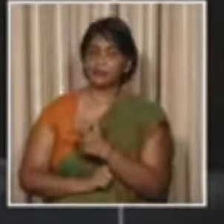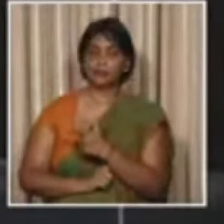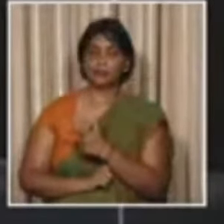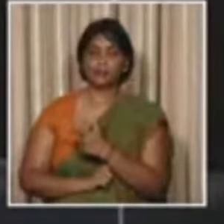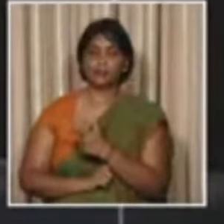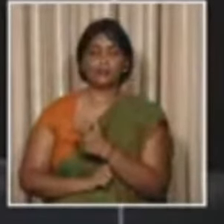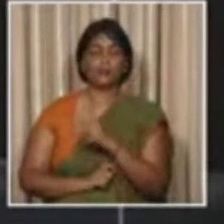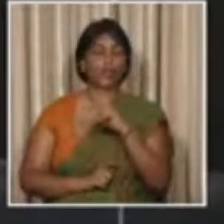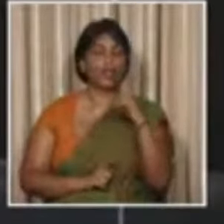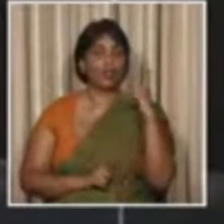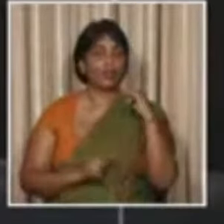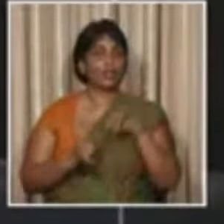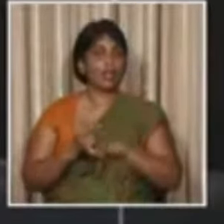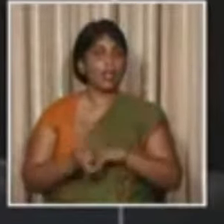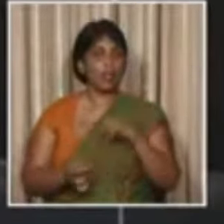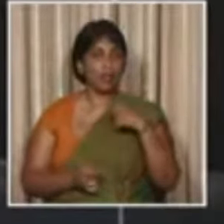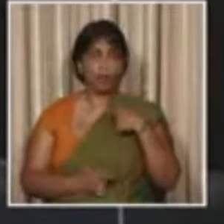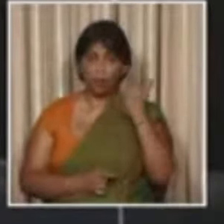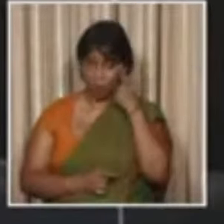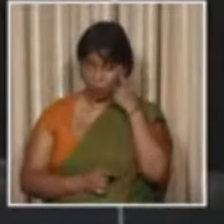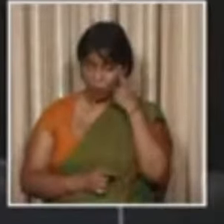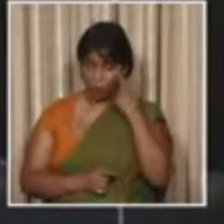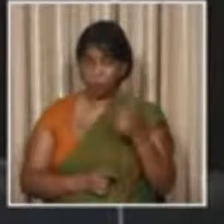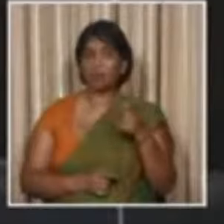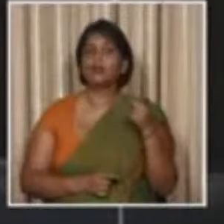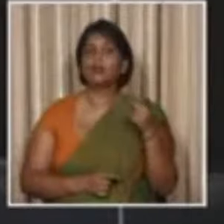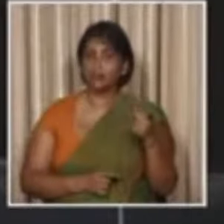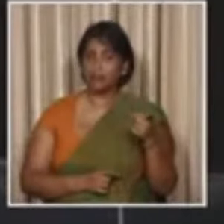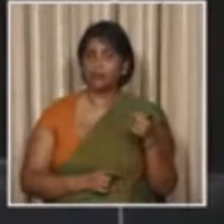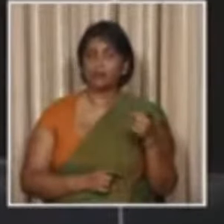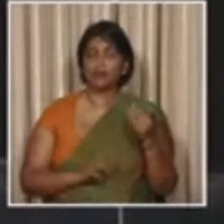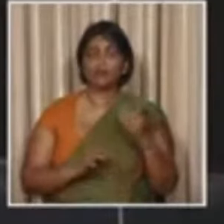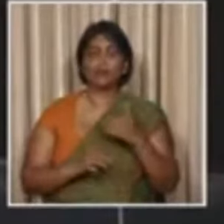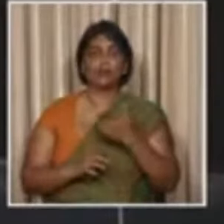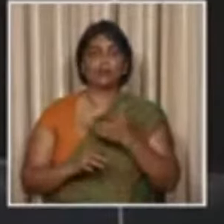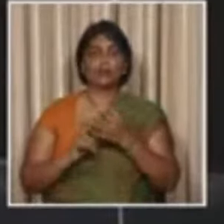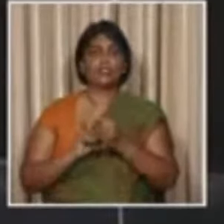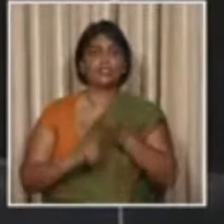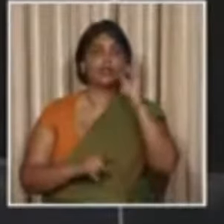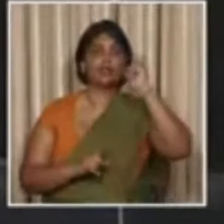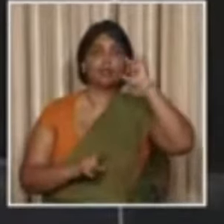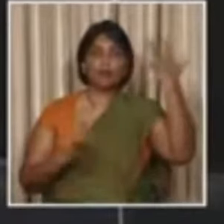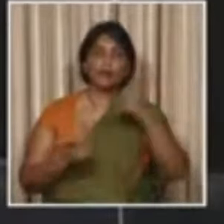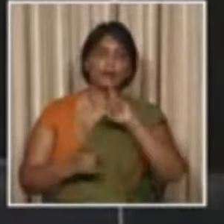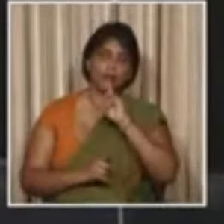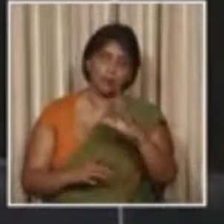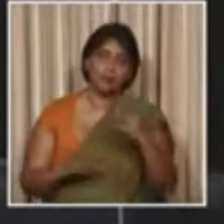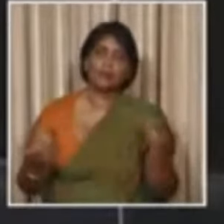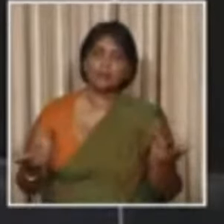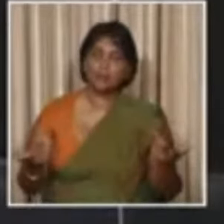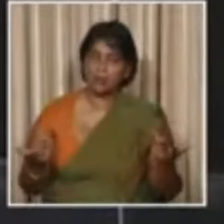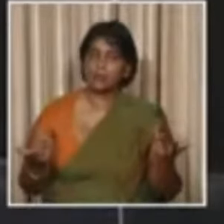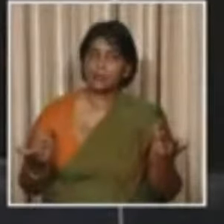එතකොට ආරක්ෂක ලේකම්වරයා දනගෙන හිටියානම් ඒ වෙලාව හිටපු විදාගෙන උදේ ඉන්න හේතුවක් නැහෙනේ